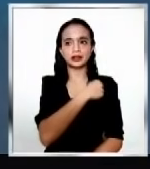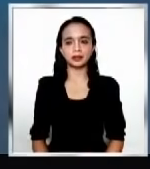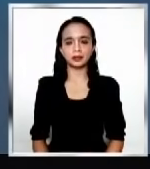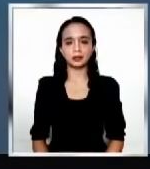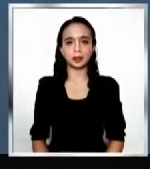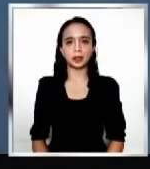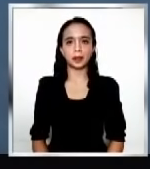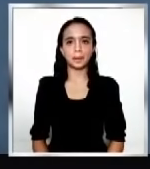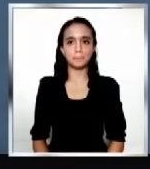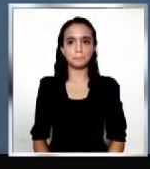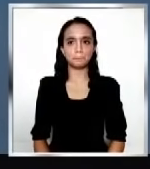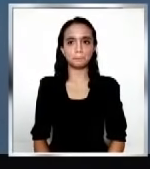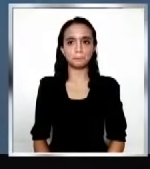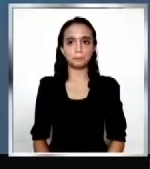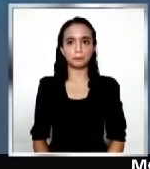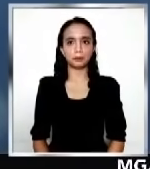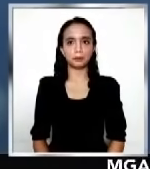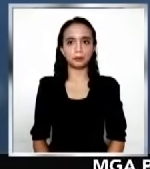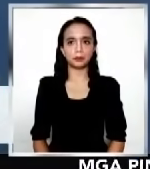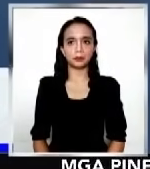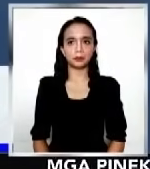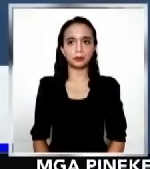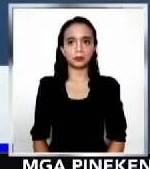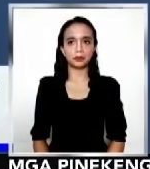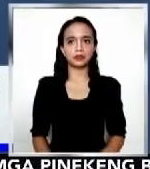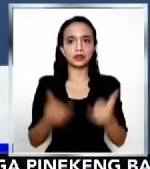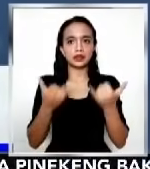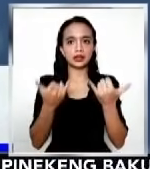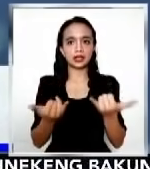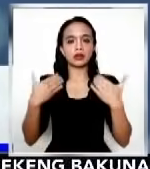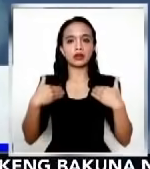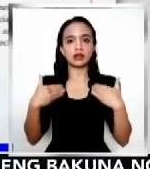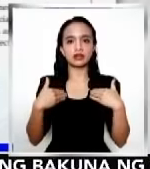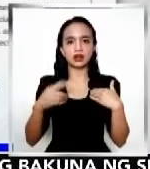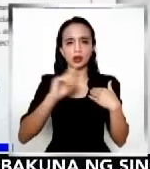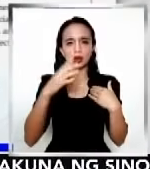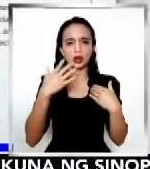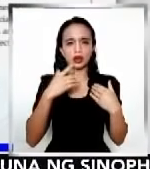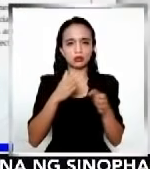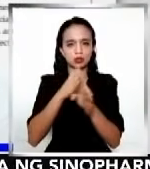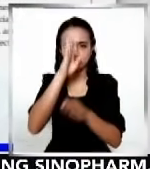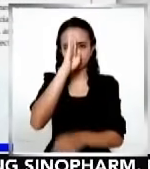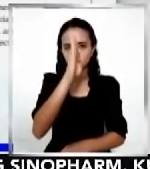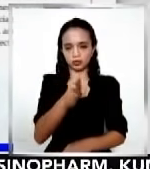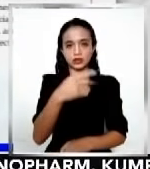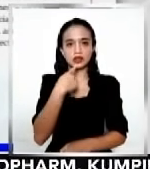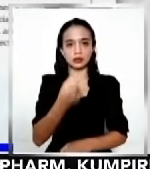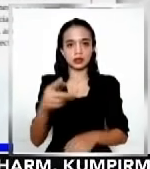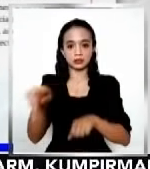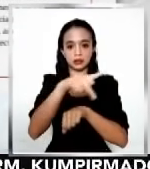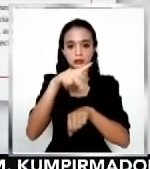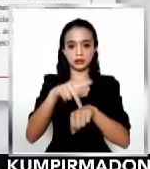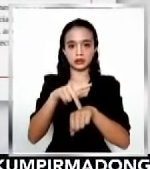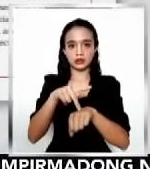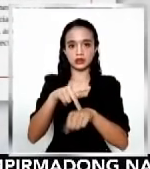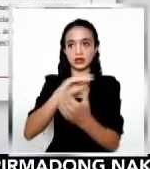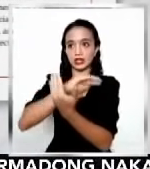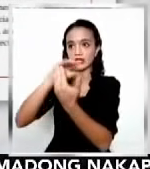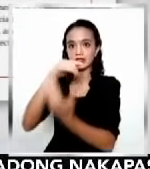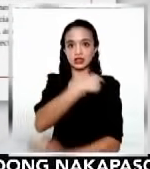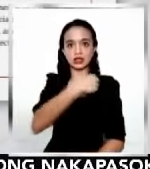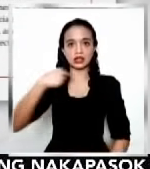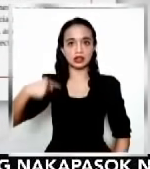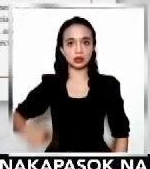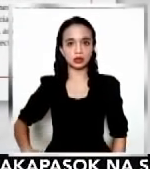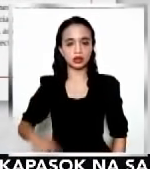Sa gitna ng palitan ng matapang at diretsahang pahayag ng Pilipinas laban sa China at sa mariing pagtutol ng Department of Foreign Affairs sa mga naging